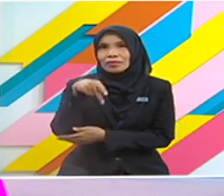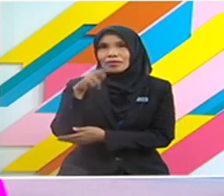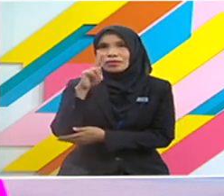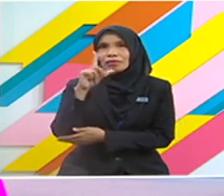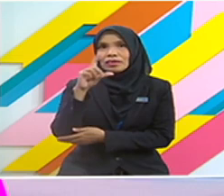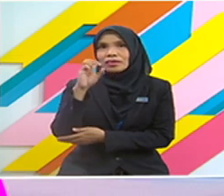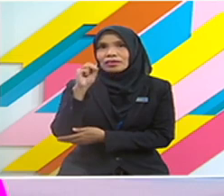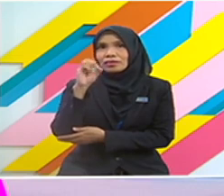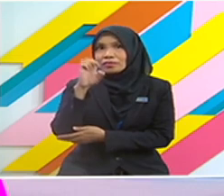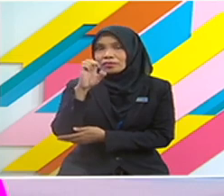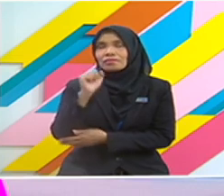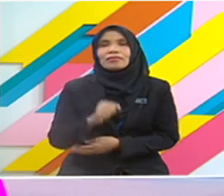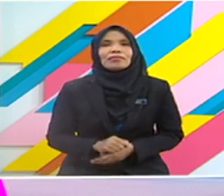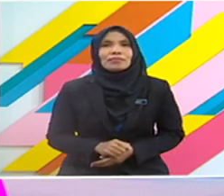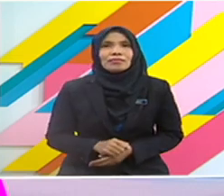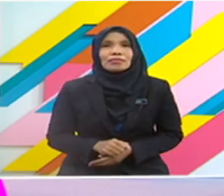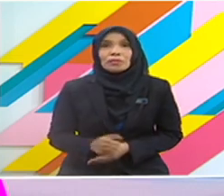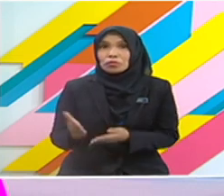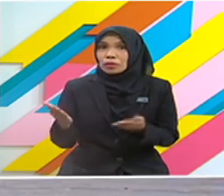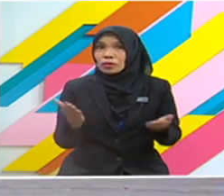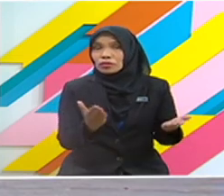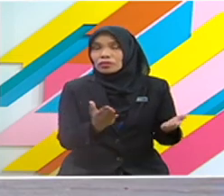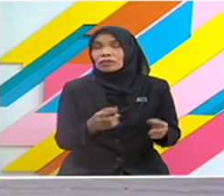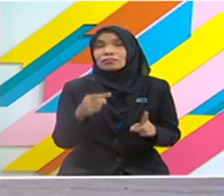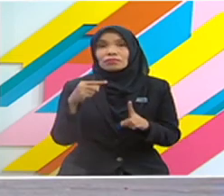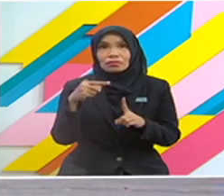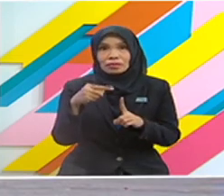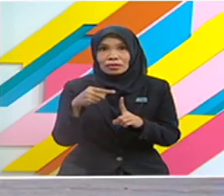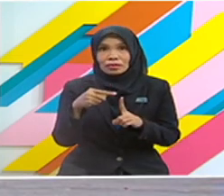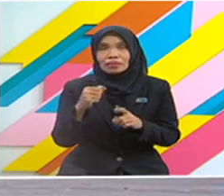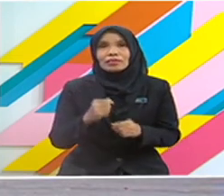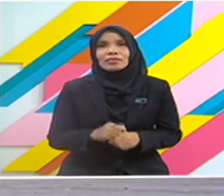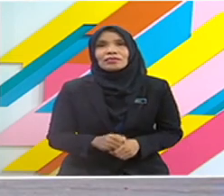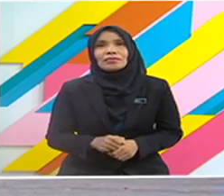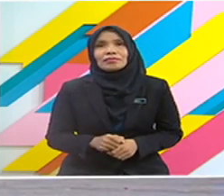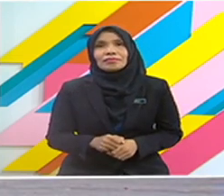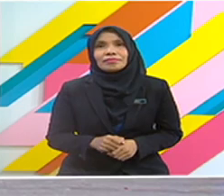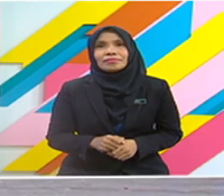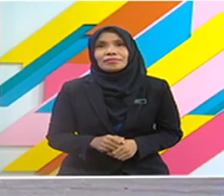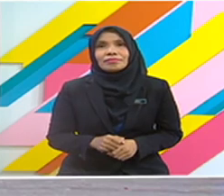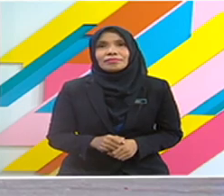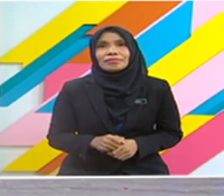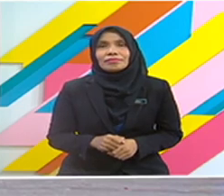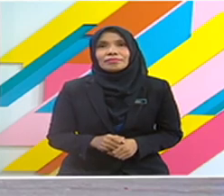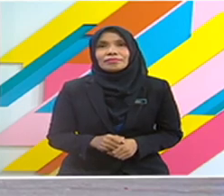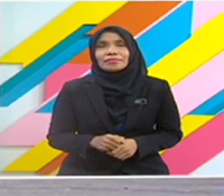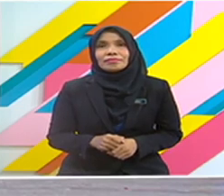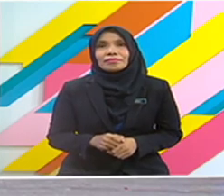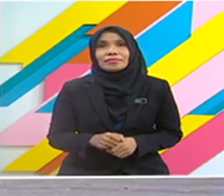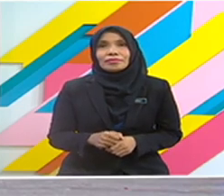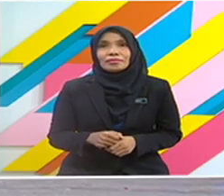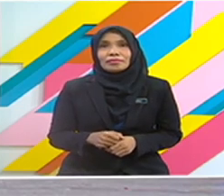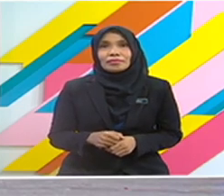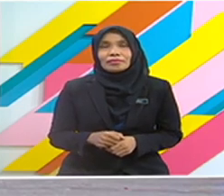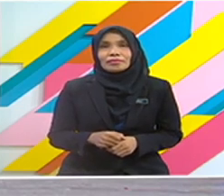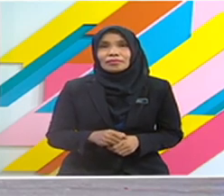tunjang. Okey, saraf tunjang tu apa Kak Rina? Saraf tunjang tu adalah saraf yang berada di, di tulang belakang.